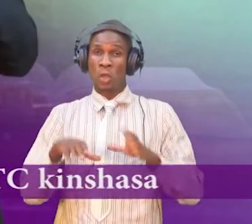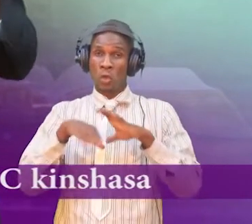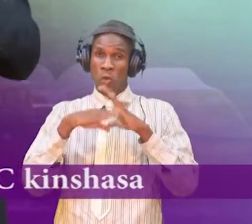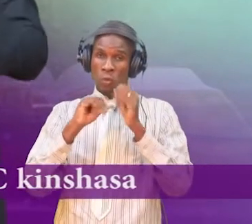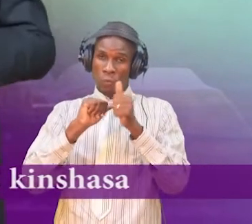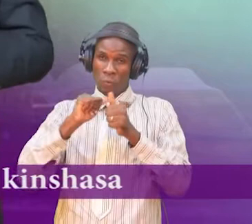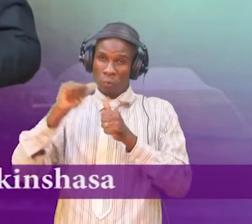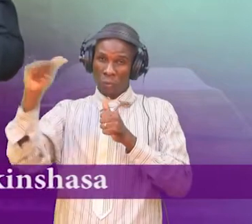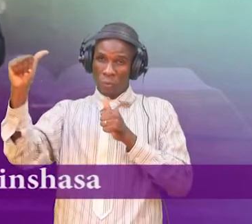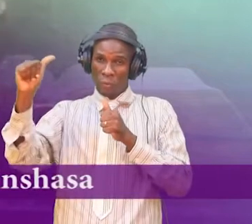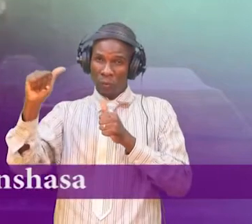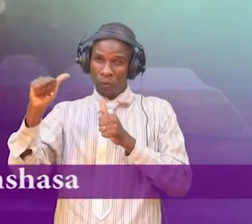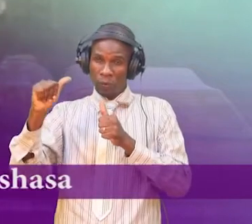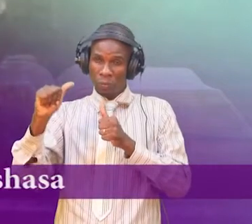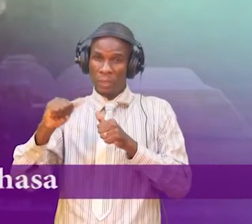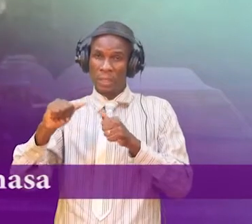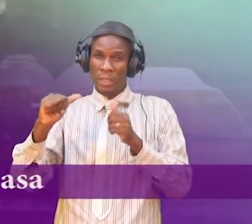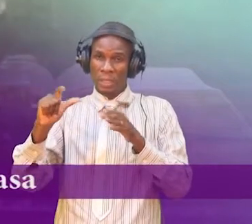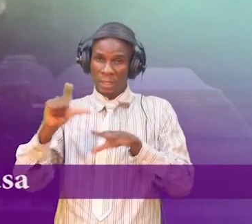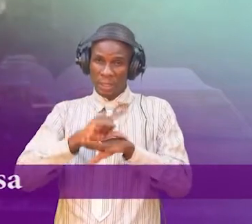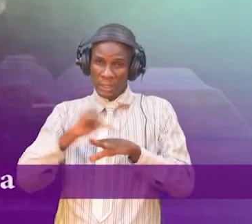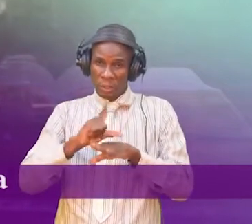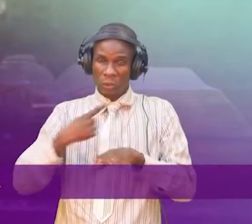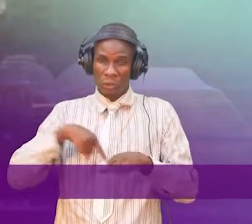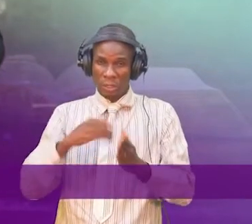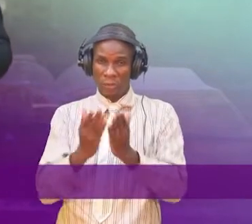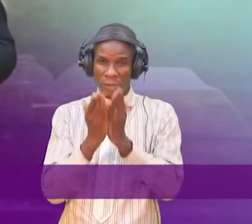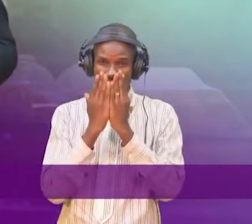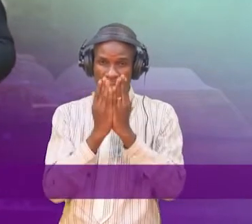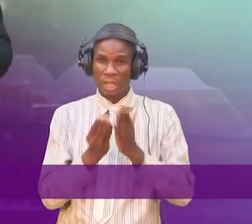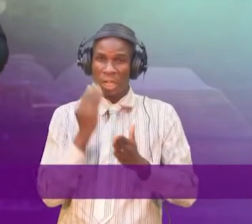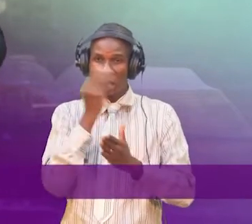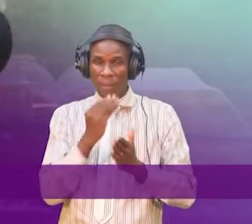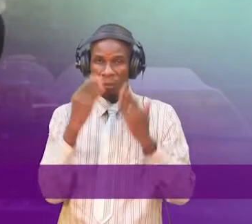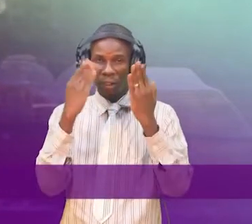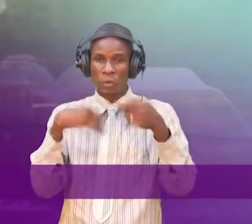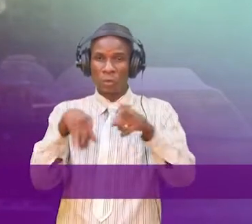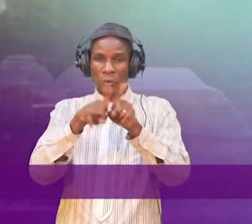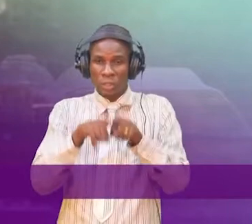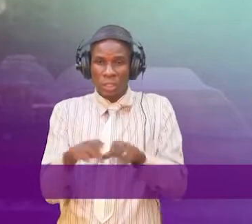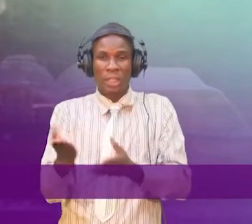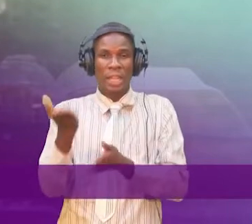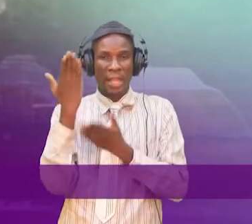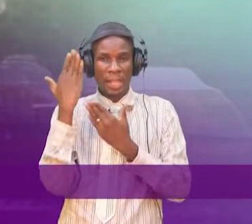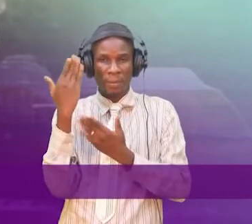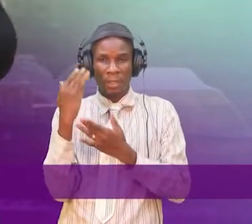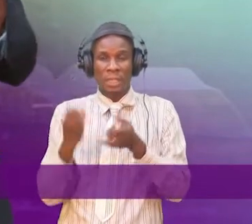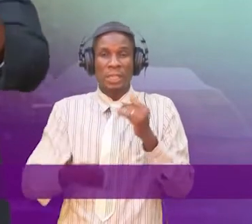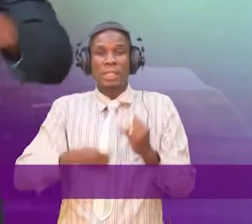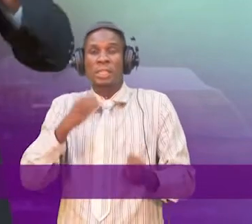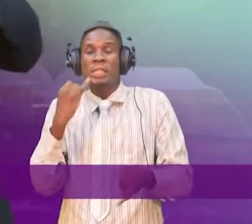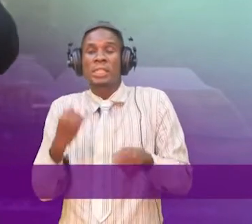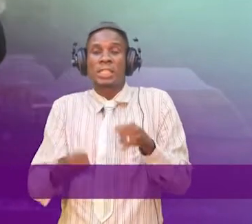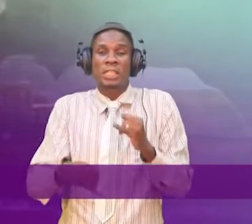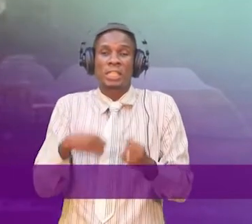Mpe na kati ya bokuta nyabiso nyonso yo tuzali koyeko leloba na Nzambe. Esengeli to yeba ete na tango